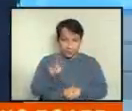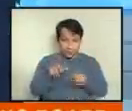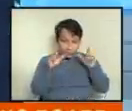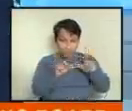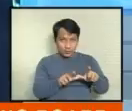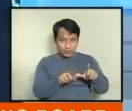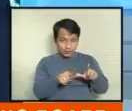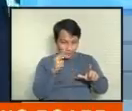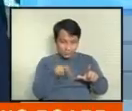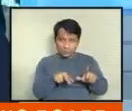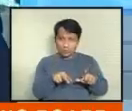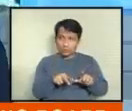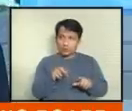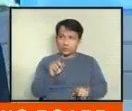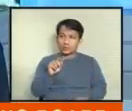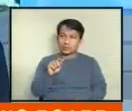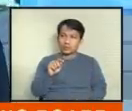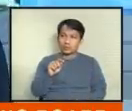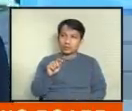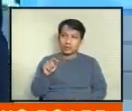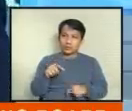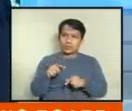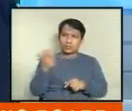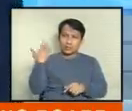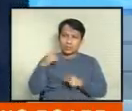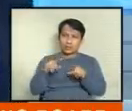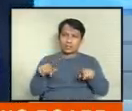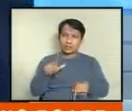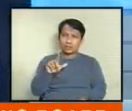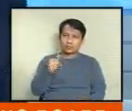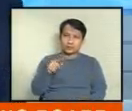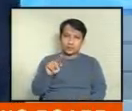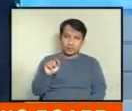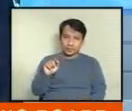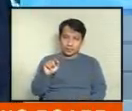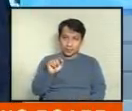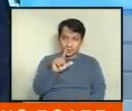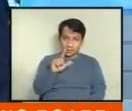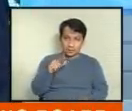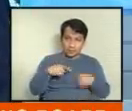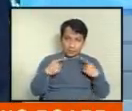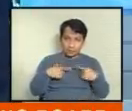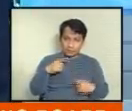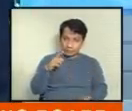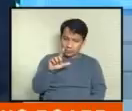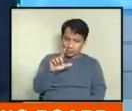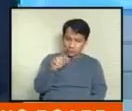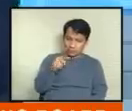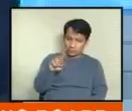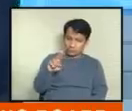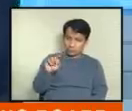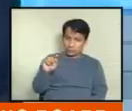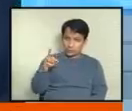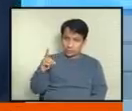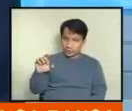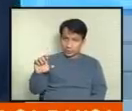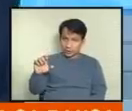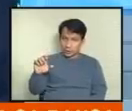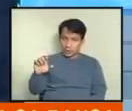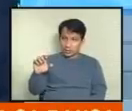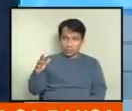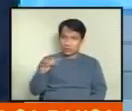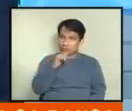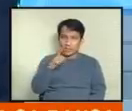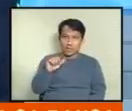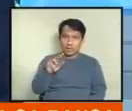sa mapa, ang tawag po sa Taal Lake noon ay Laguna de Taal. Isa po itong lagoon dati, hindi po